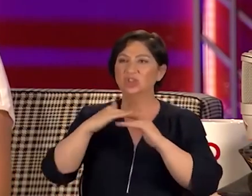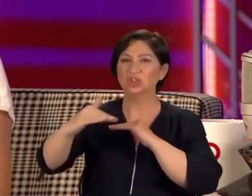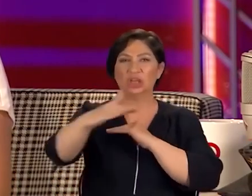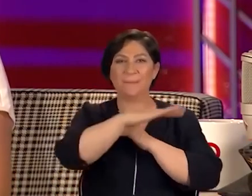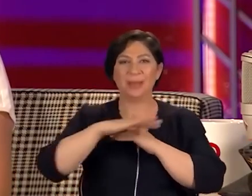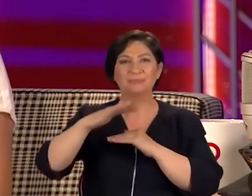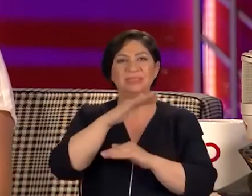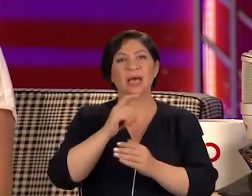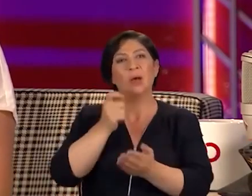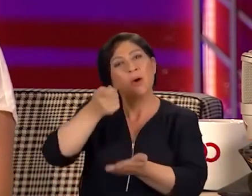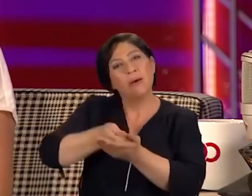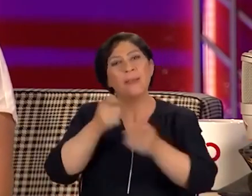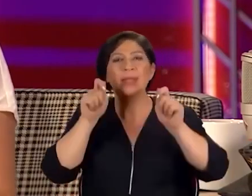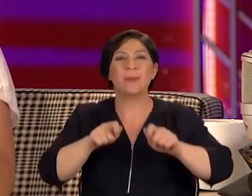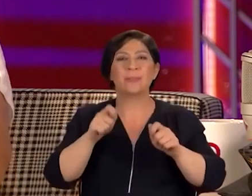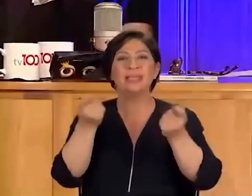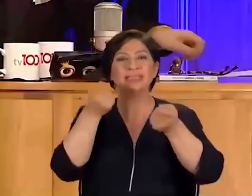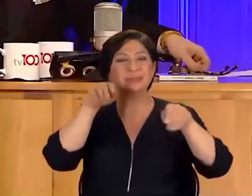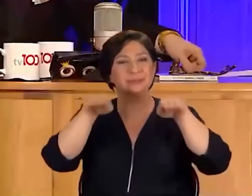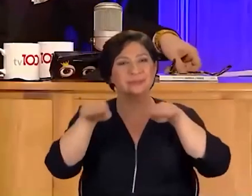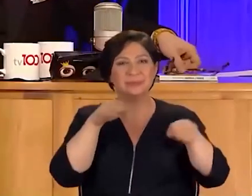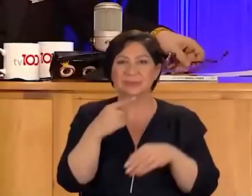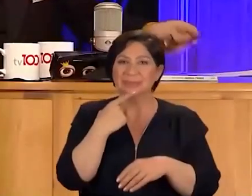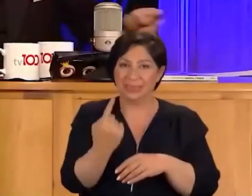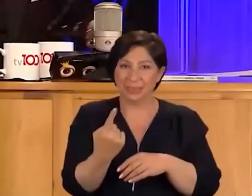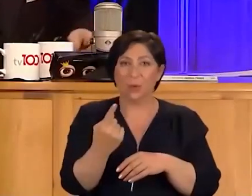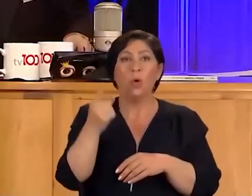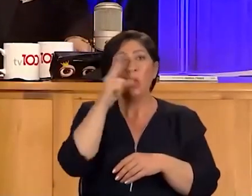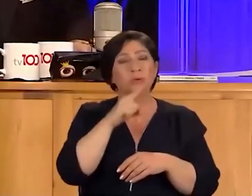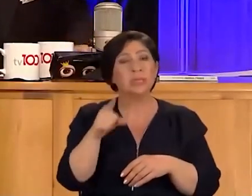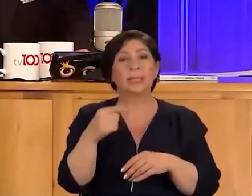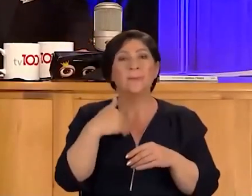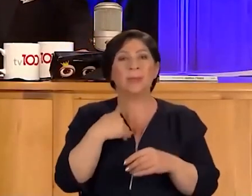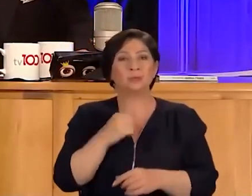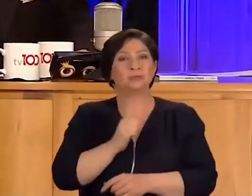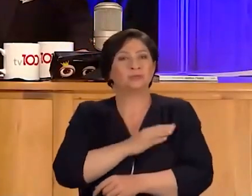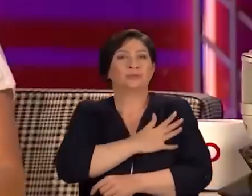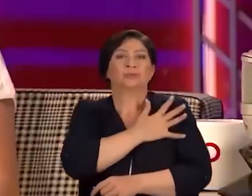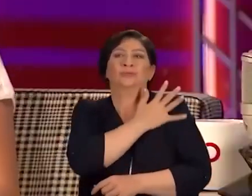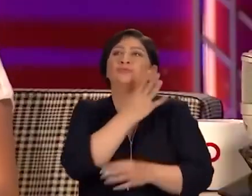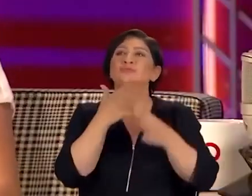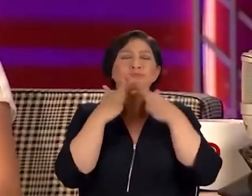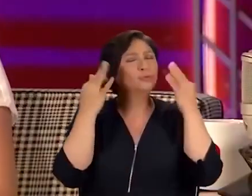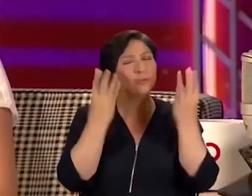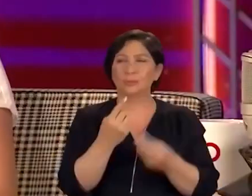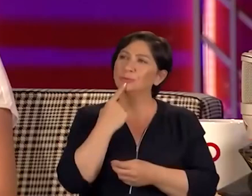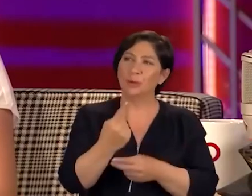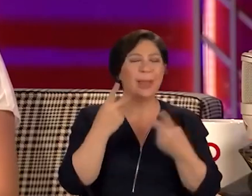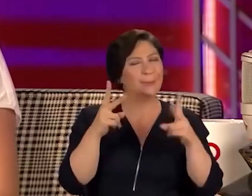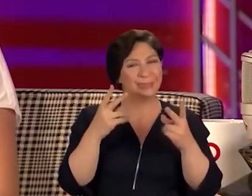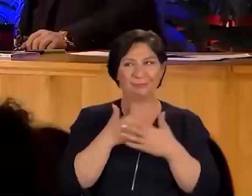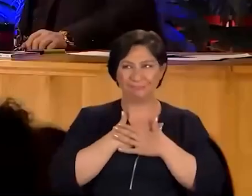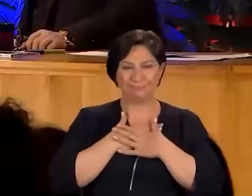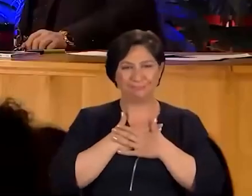camiamıza yatırım yapalım. Bravo. Evet, ve aynen, istihdam sağlayalım dedik. O yüzden ben sadece gururlu olduğumu ve mutlu olduğumu